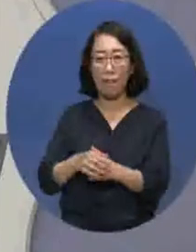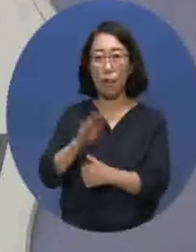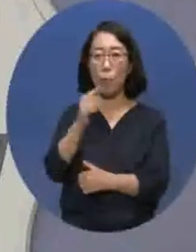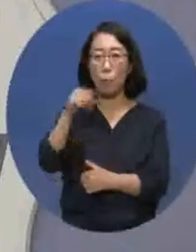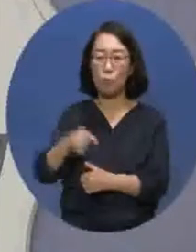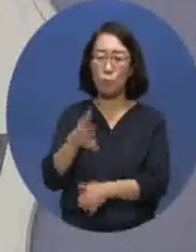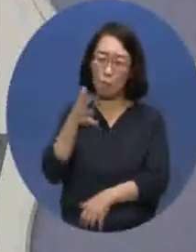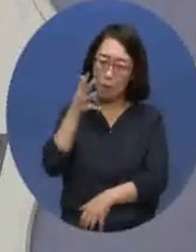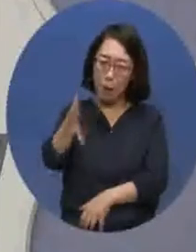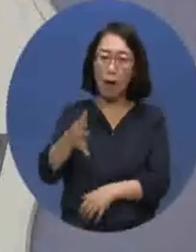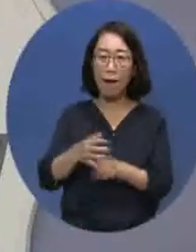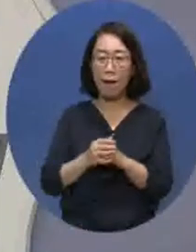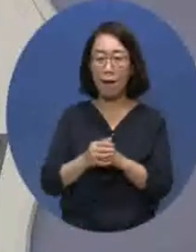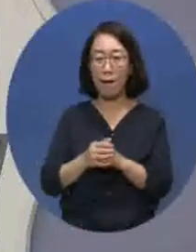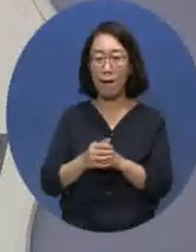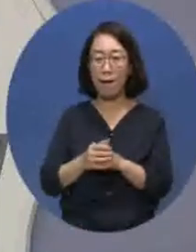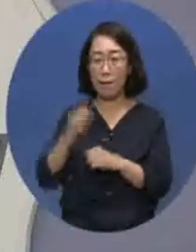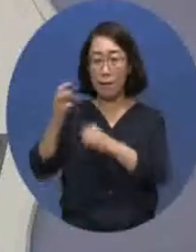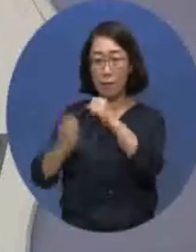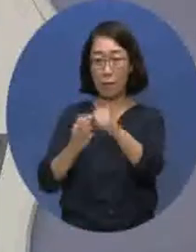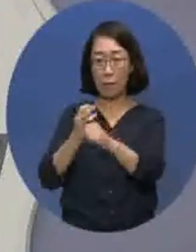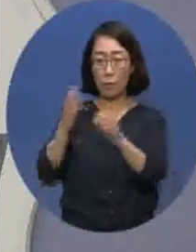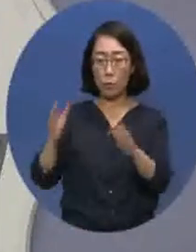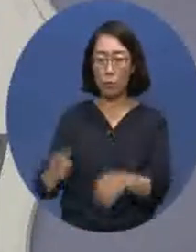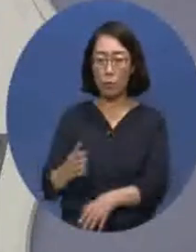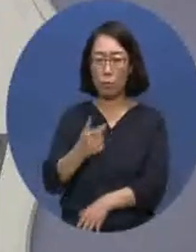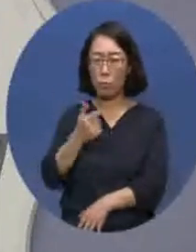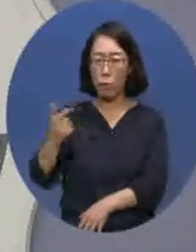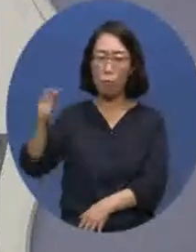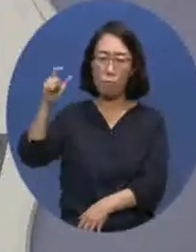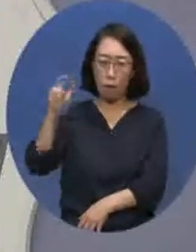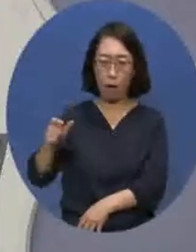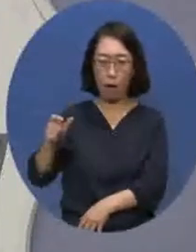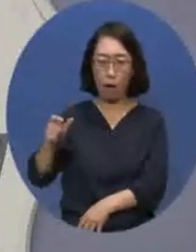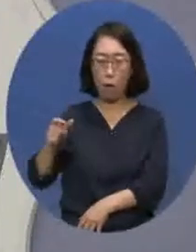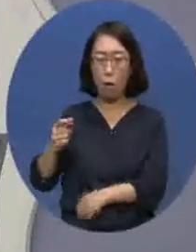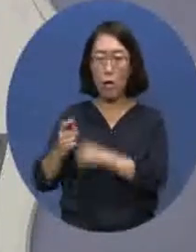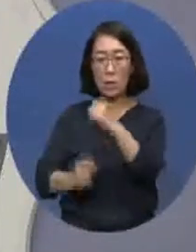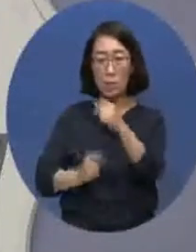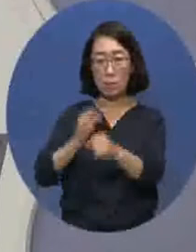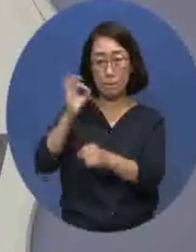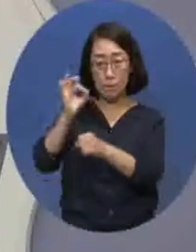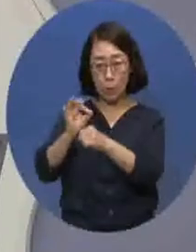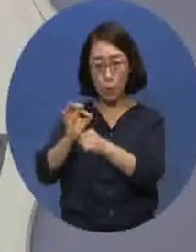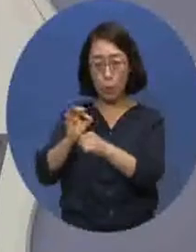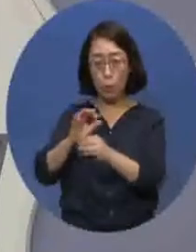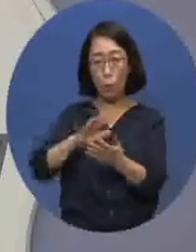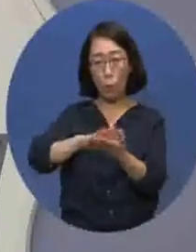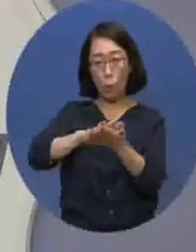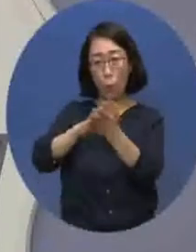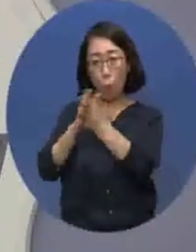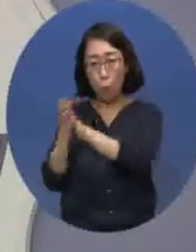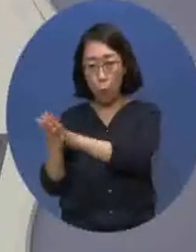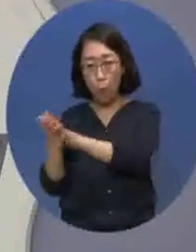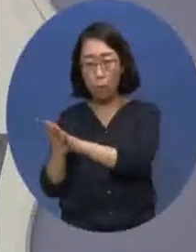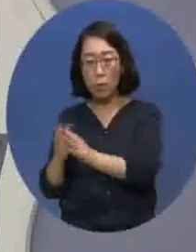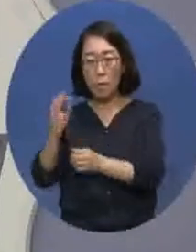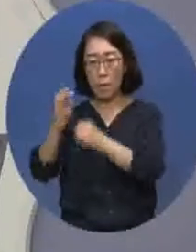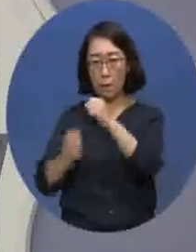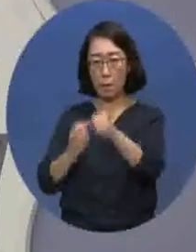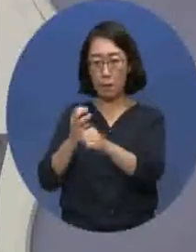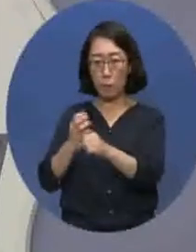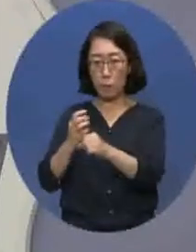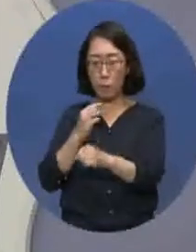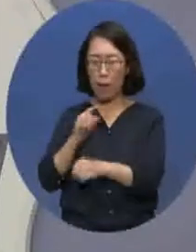이삼십 년 동안 너무나 굳어져 버렸어요 10년이면 강산도 변하는데 삼십 년 동안 오로지 한